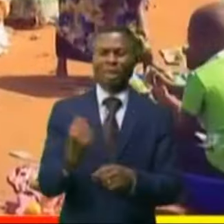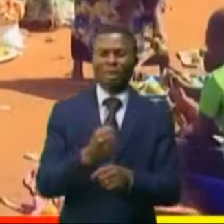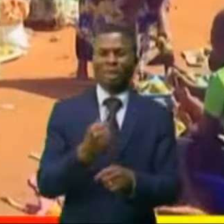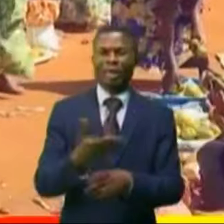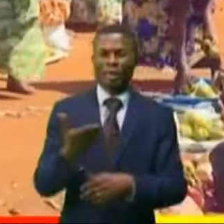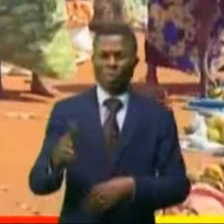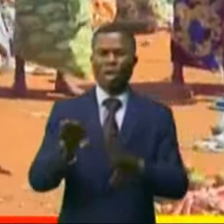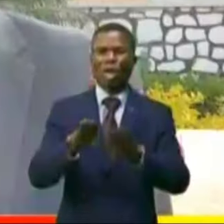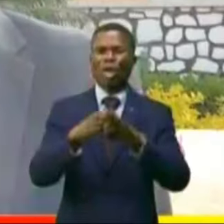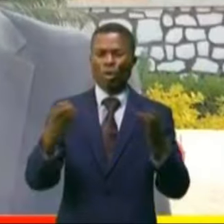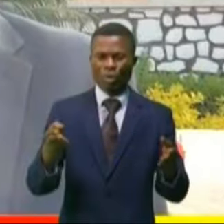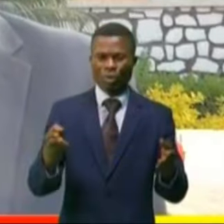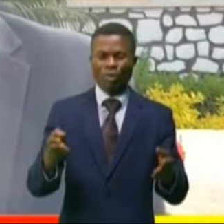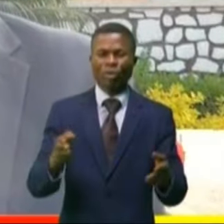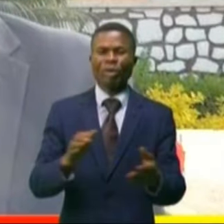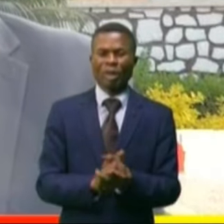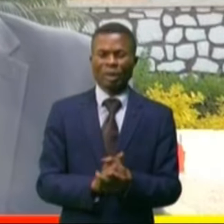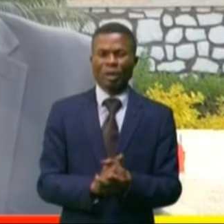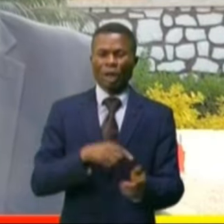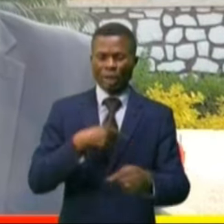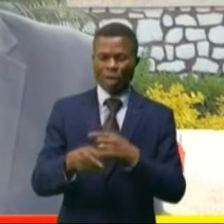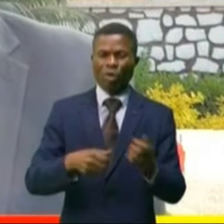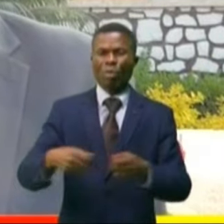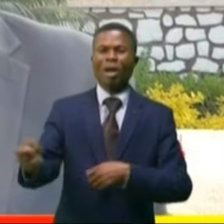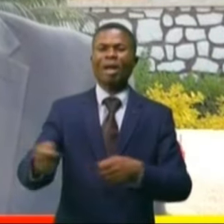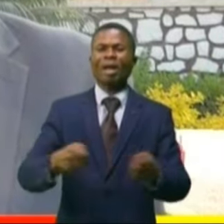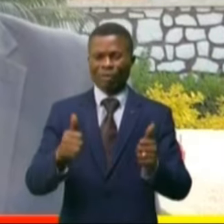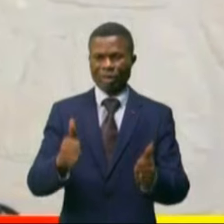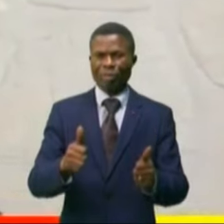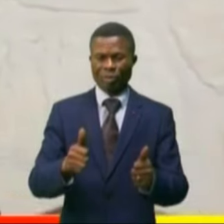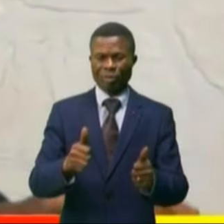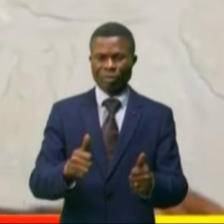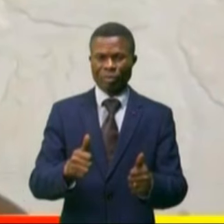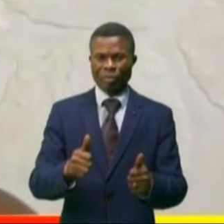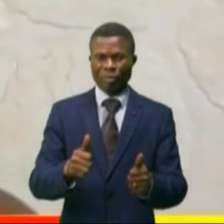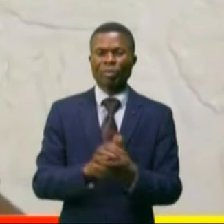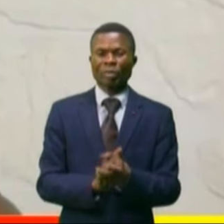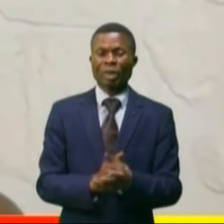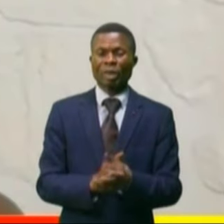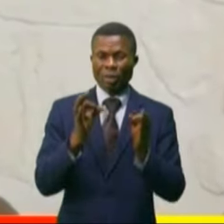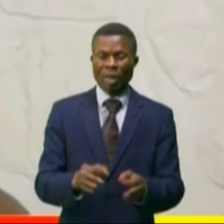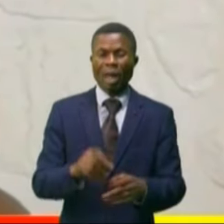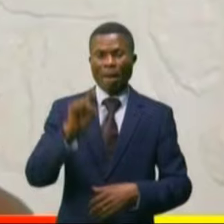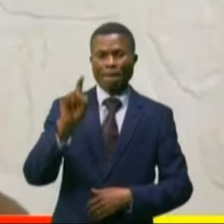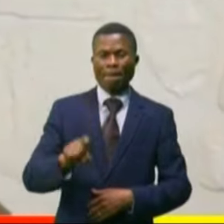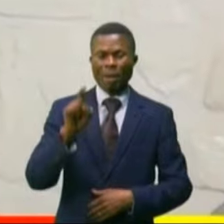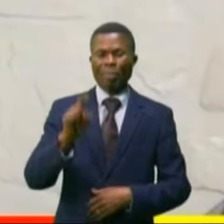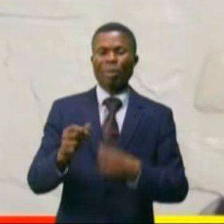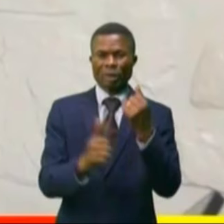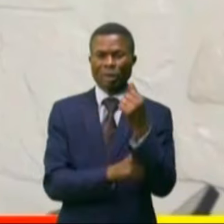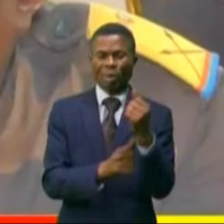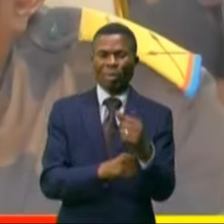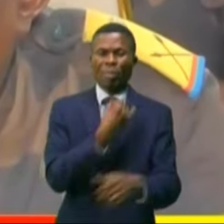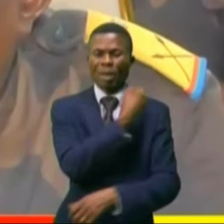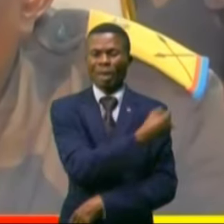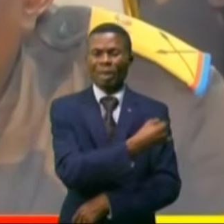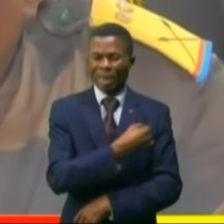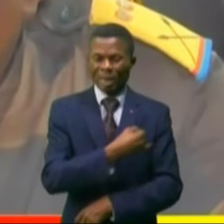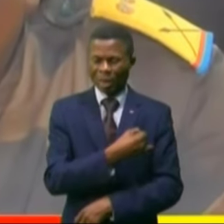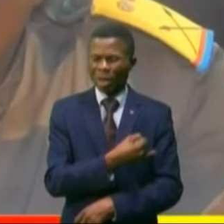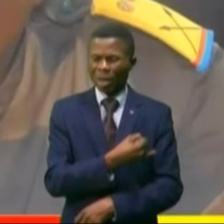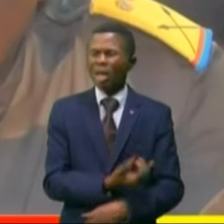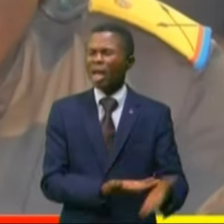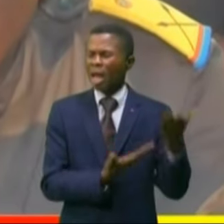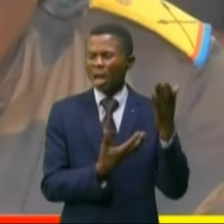qui ont réouvert, des marchés mixtes qui ont réouvert. Donc ça, tout ça, c'est des bonnes nouvelles. Cependant, le besoin humanitaire en Ituri demeure très